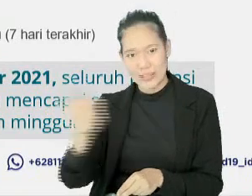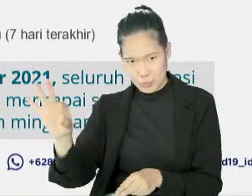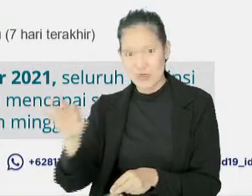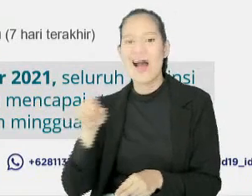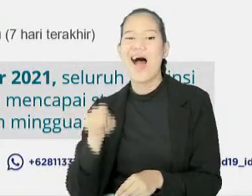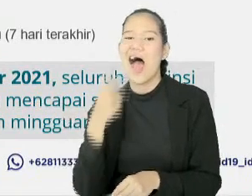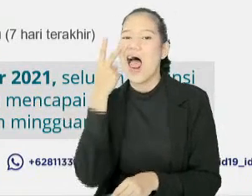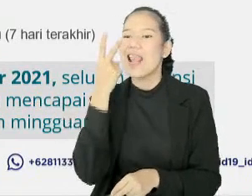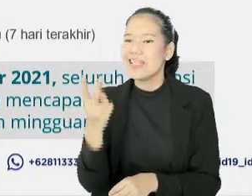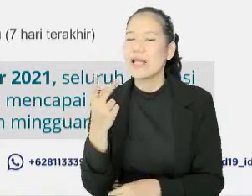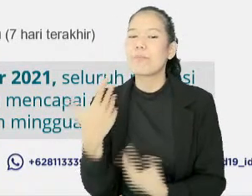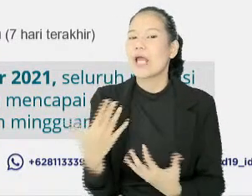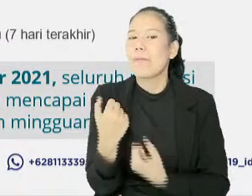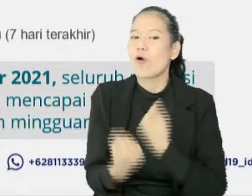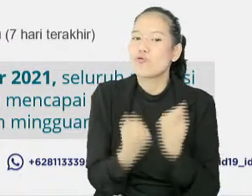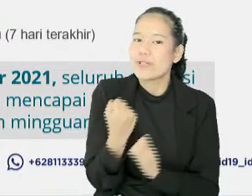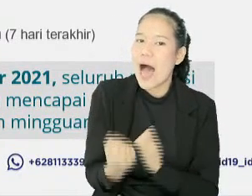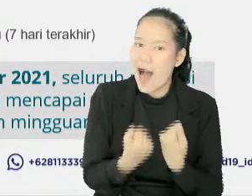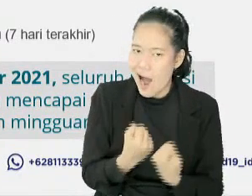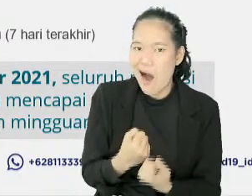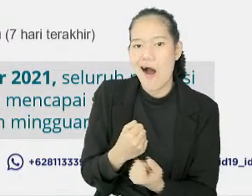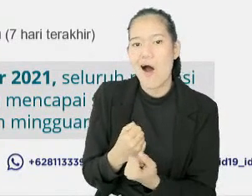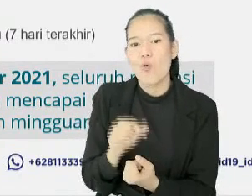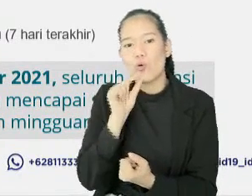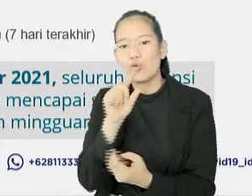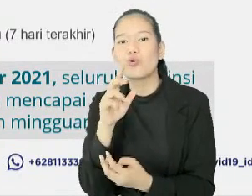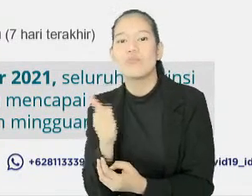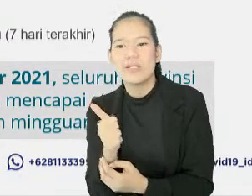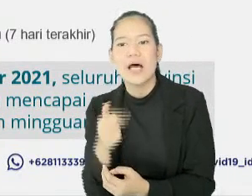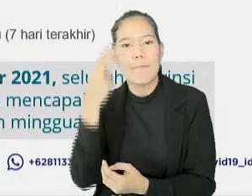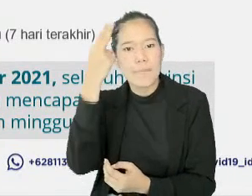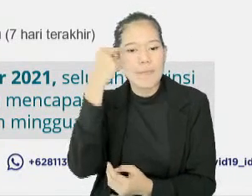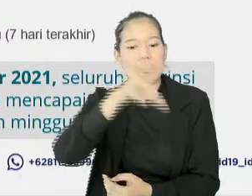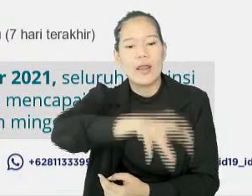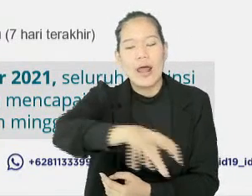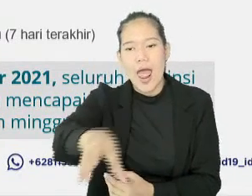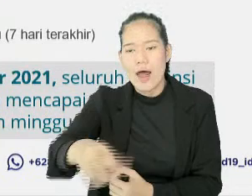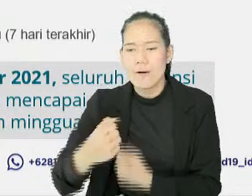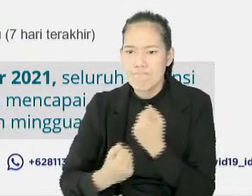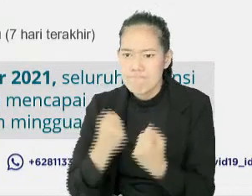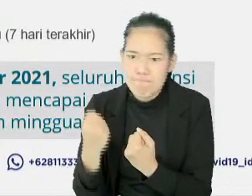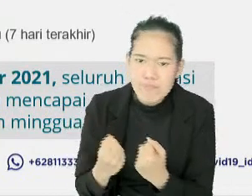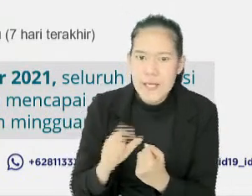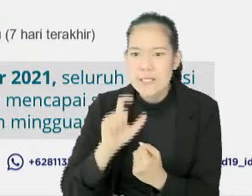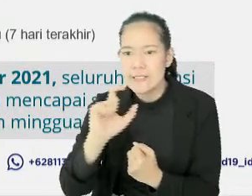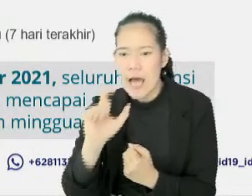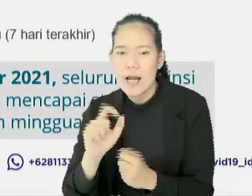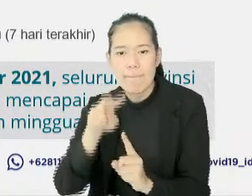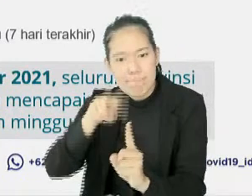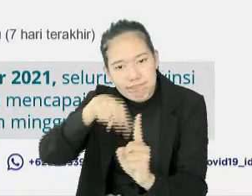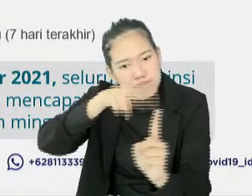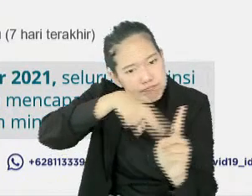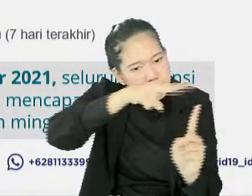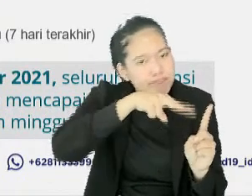harus dilihat adalah ipodnya juga gitu ya usahanya untuk masing-masing pemerintah daerah meningkatkan jumlah pemeriksaan karena dari